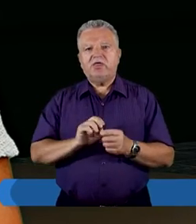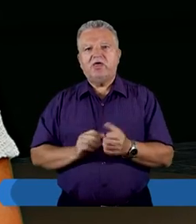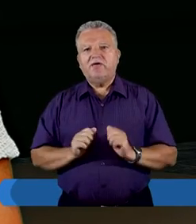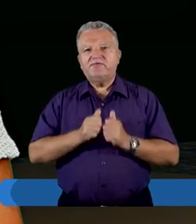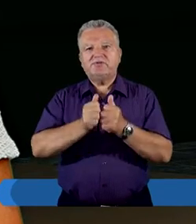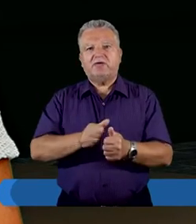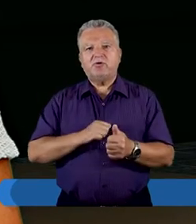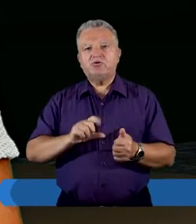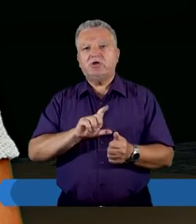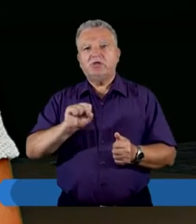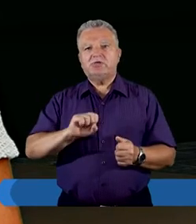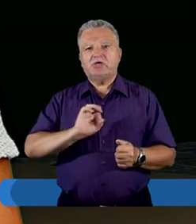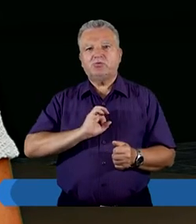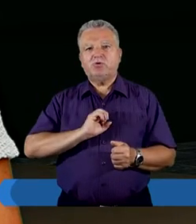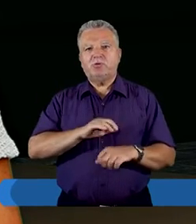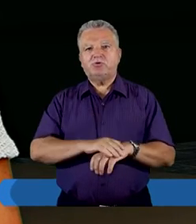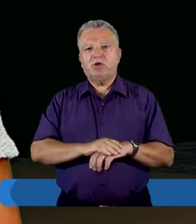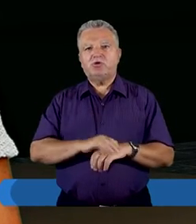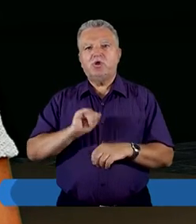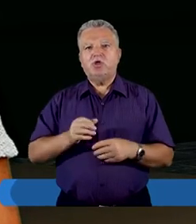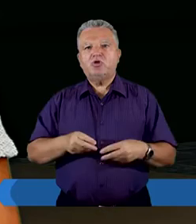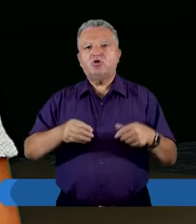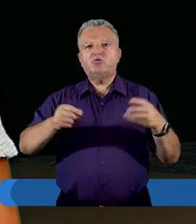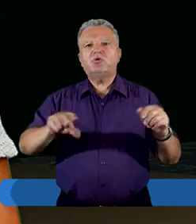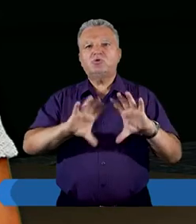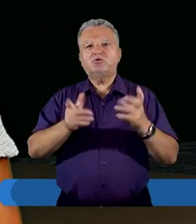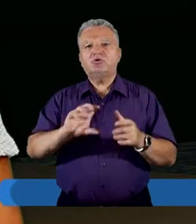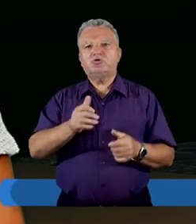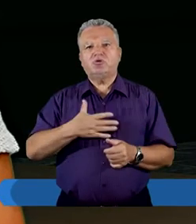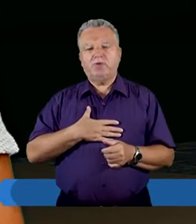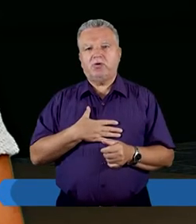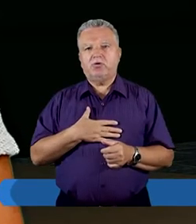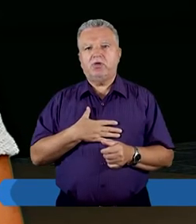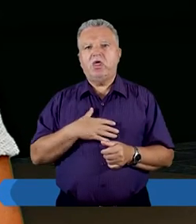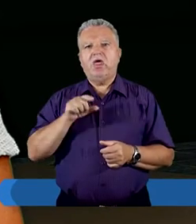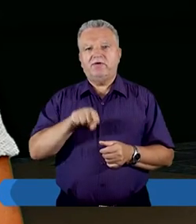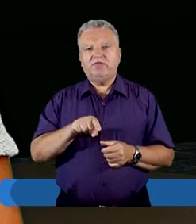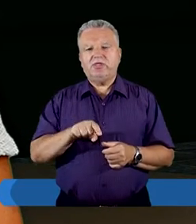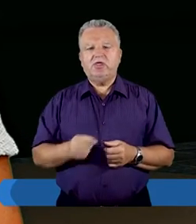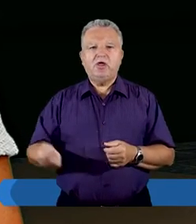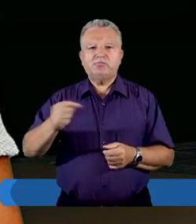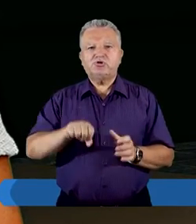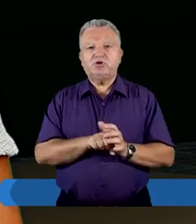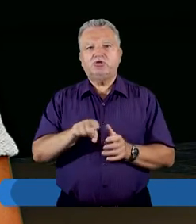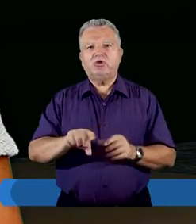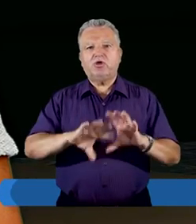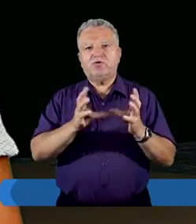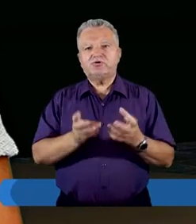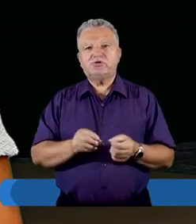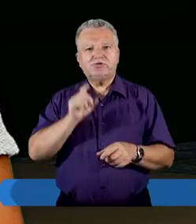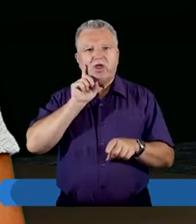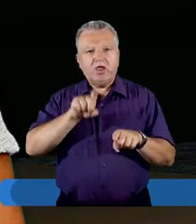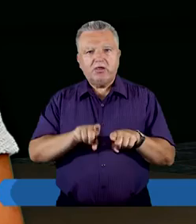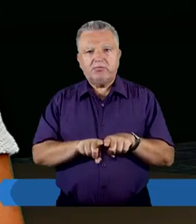I rozmnożył Pan Hiobowi w dwójnasób wszystko, co posiadał. Wtedy przyszli do niego wszyscy jego